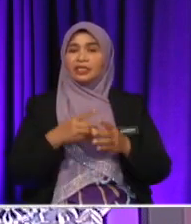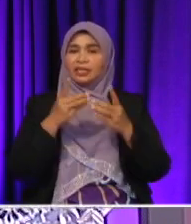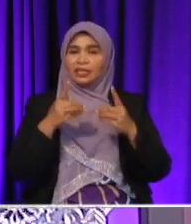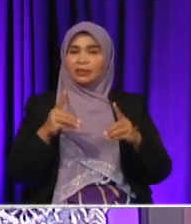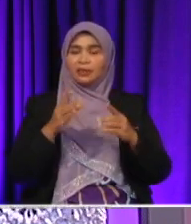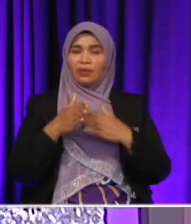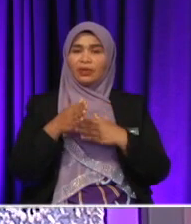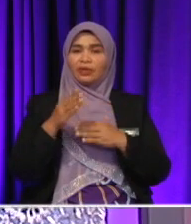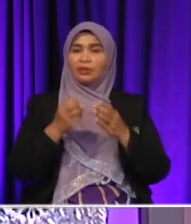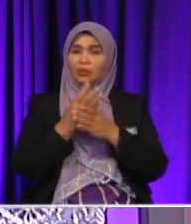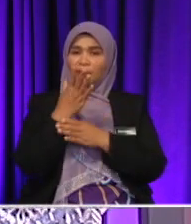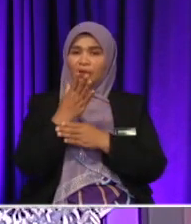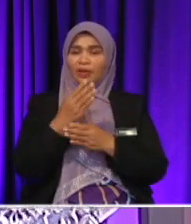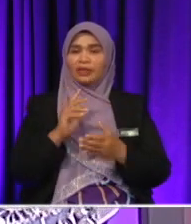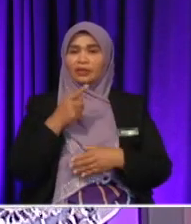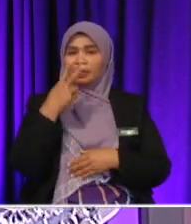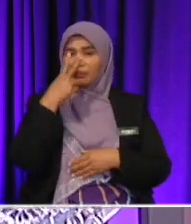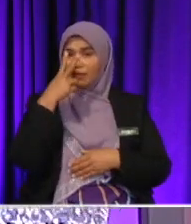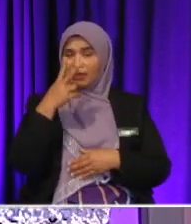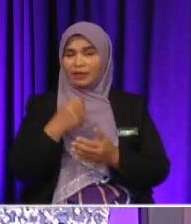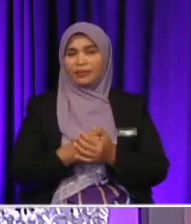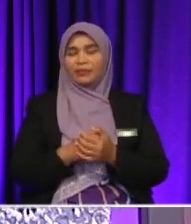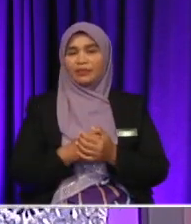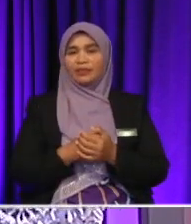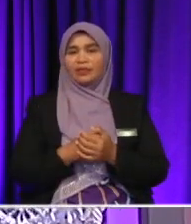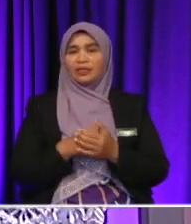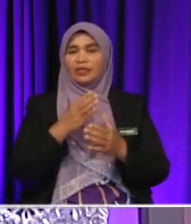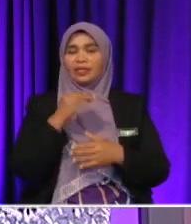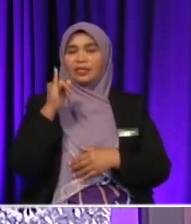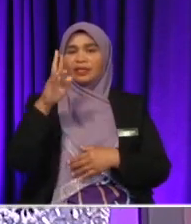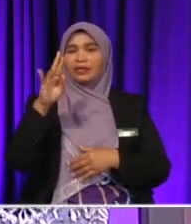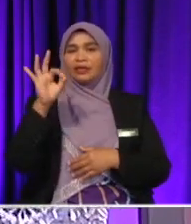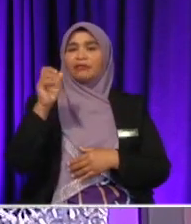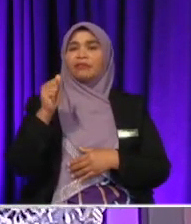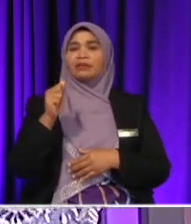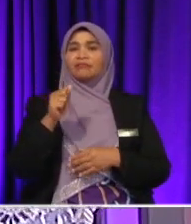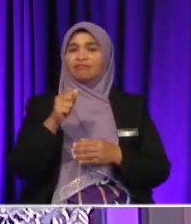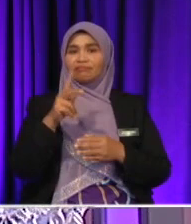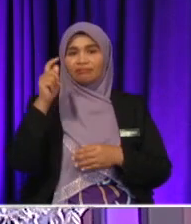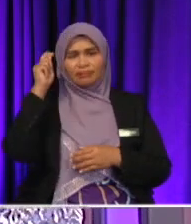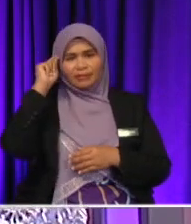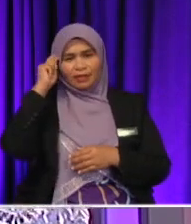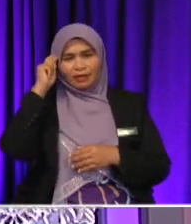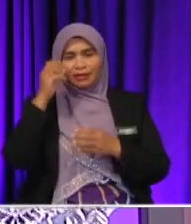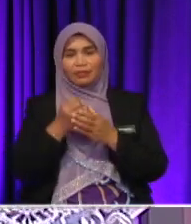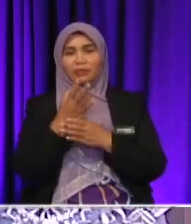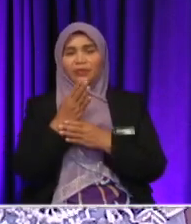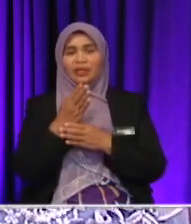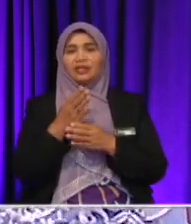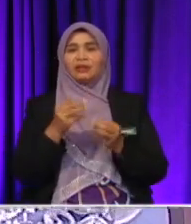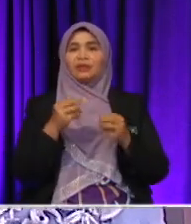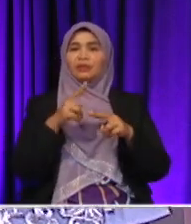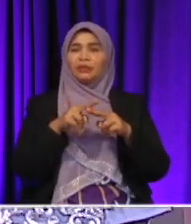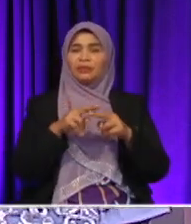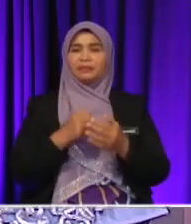tumbuhan-tumbuhan kita tengoks satu persatu dan event cube tumbuhan macam mana yang akan duduk dekat Habitat habitat